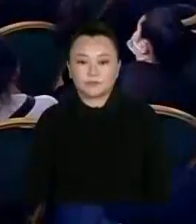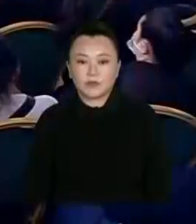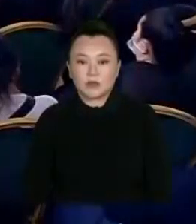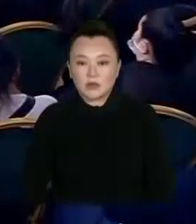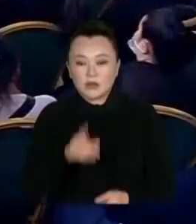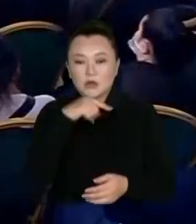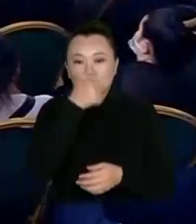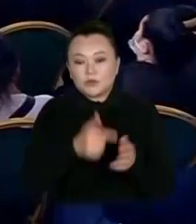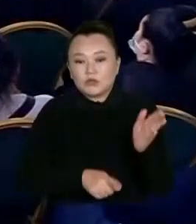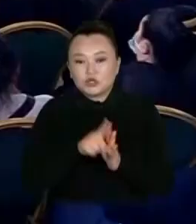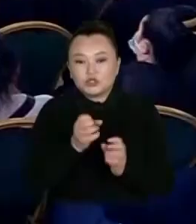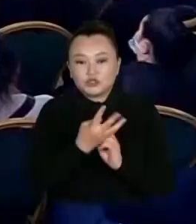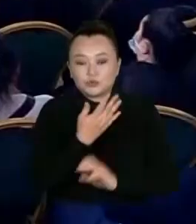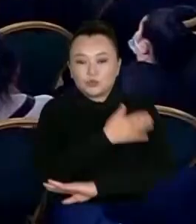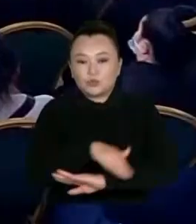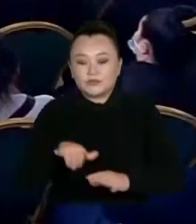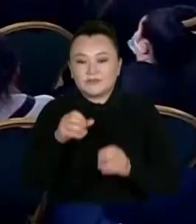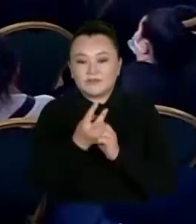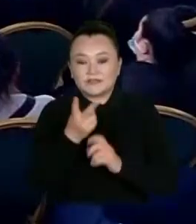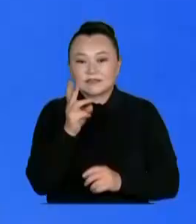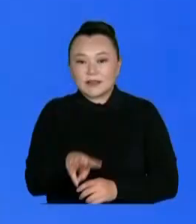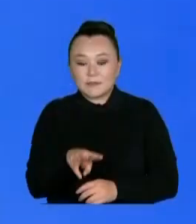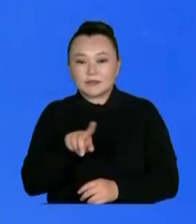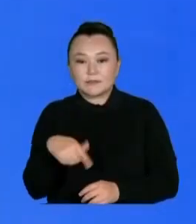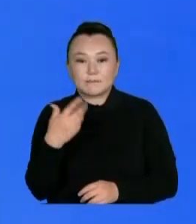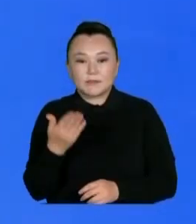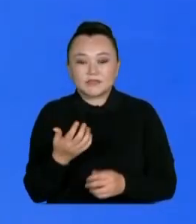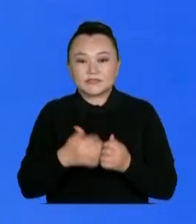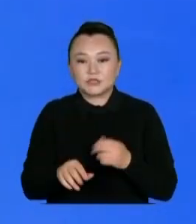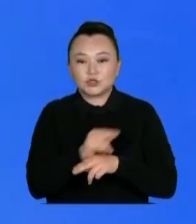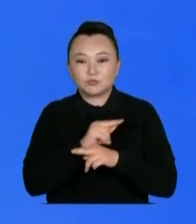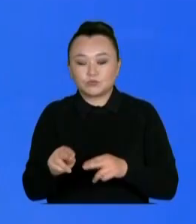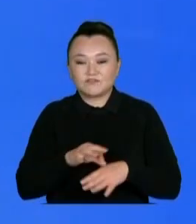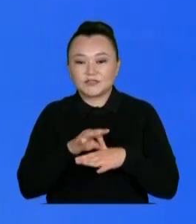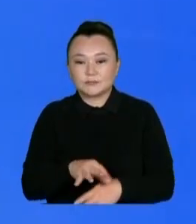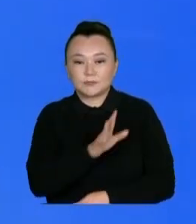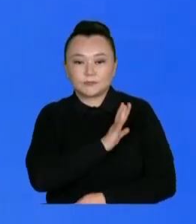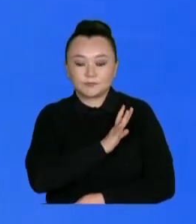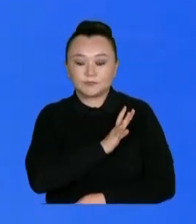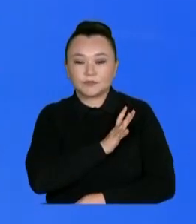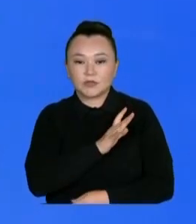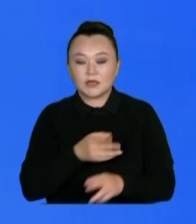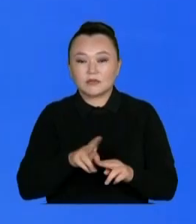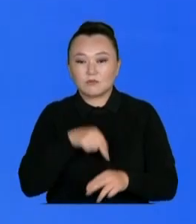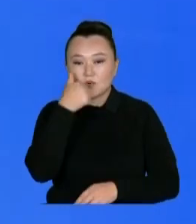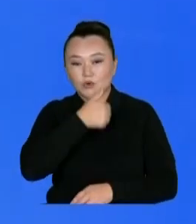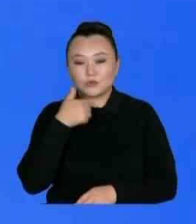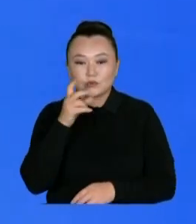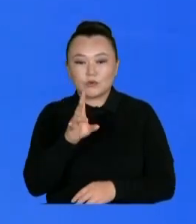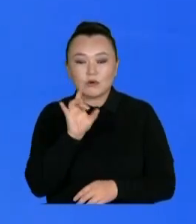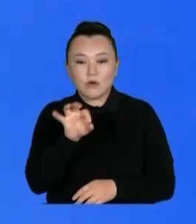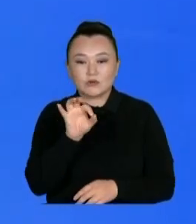Жыл басынан бері 14 көшеге ұзындығы 12,5 километр болатын орташа жөндеу жұмыстары жүргізілді. Осы жылдың қазан айының соңына